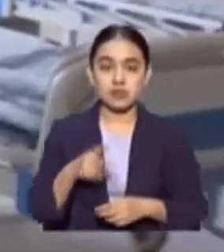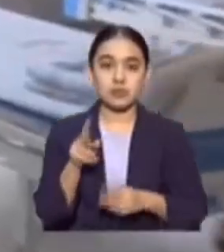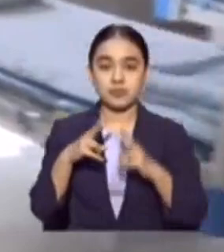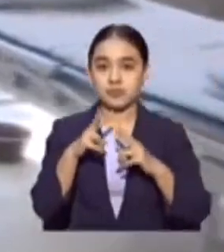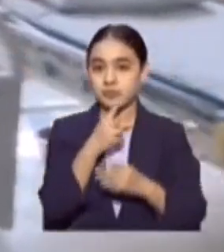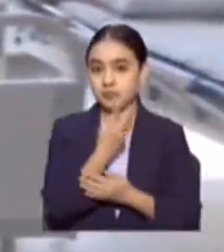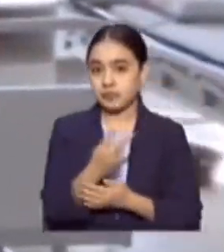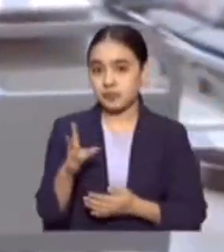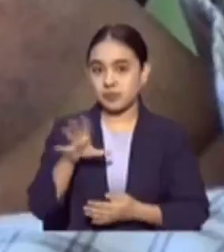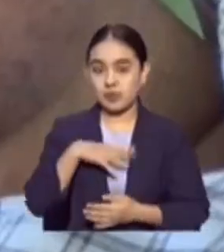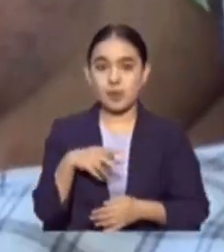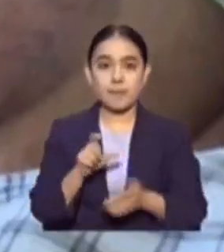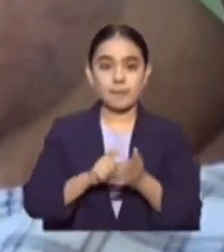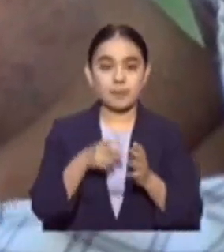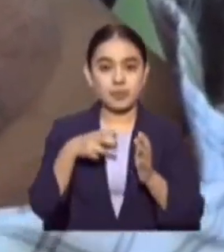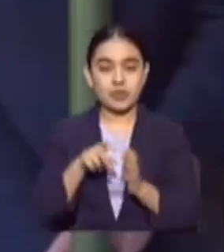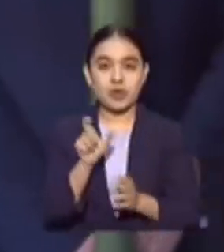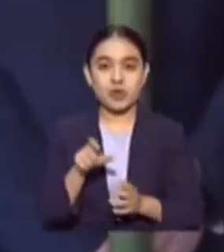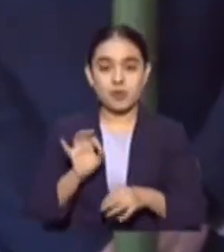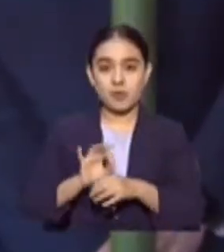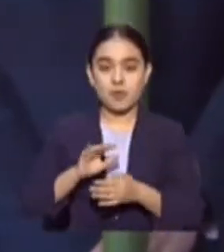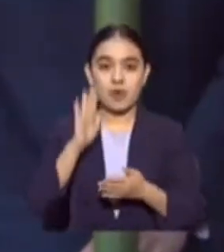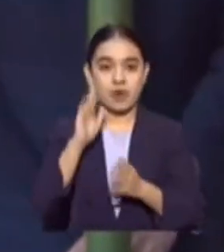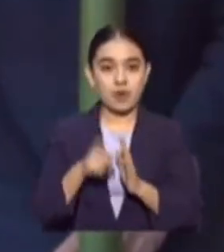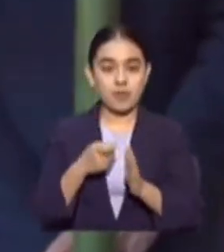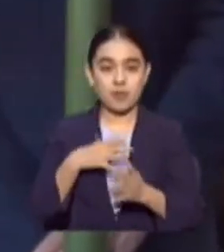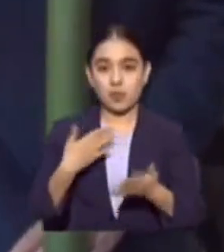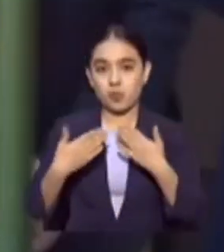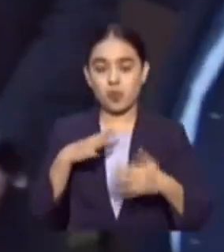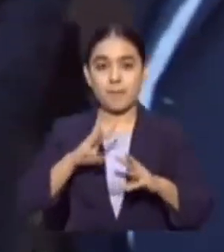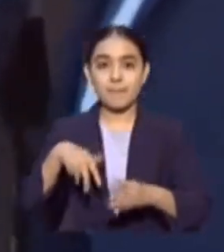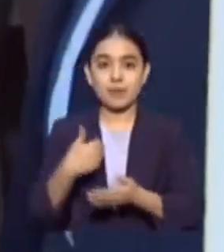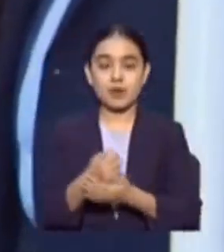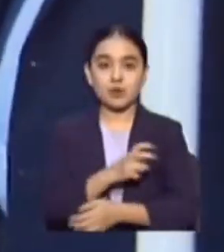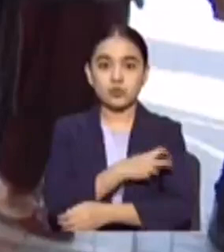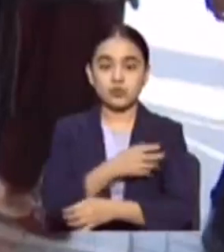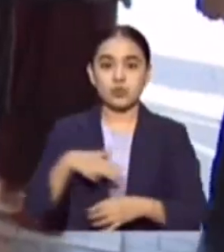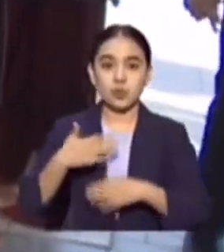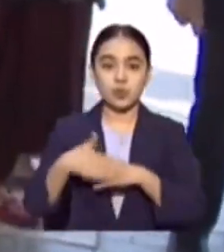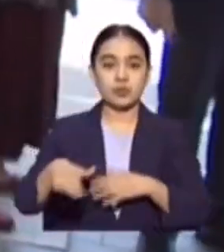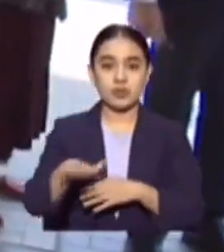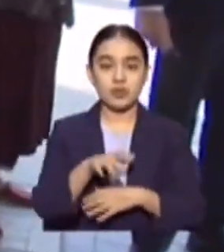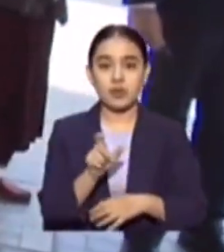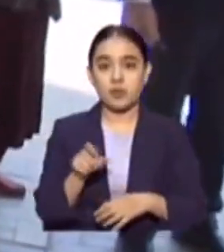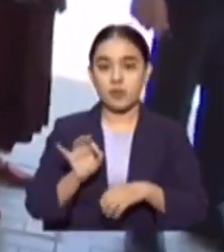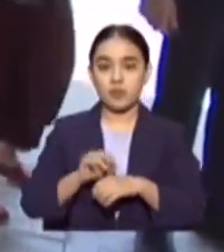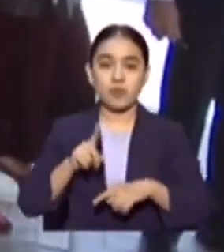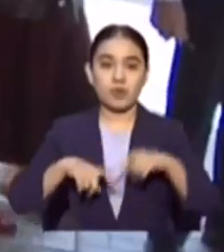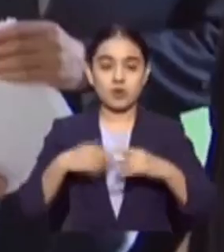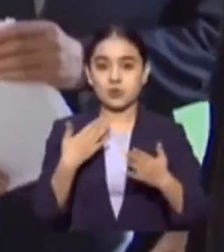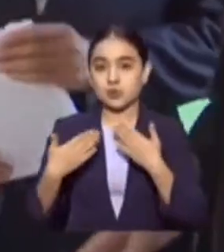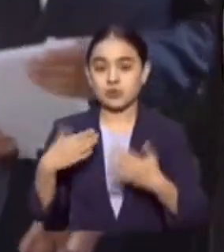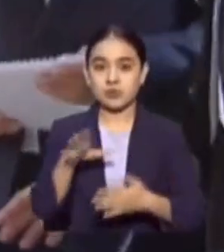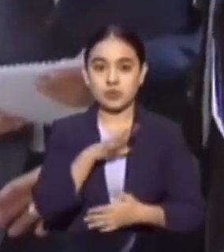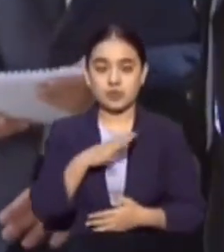ko'zdan kechirdi. Palatalarga kirib bemorlar holidan xabar olib, ular bilan muloqot qildi. Prezident shifoxona hovlisida bemorlar qarindoshlari bilan ham